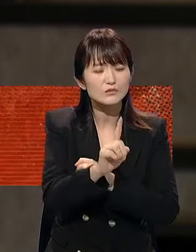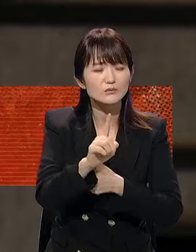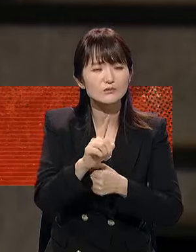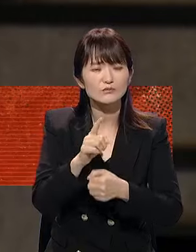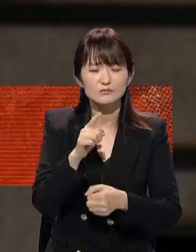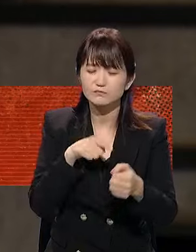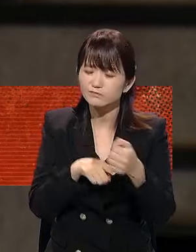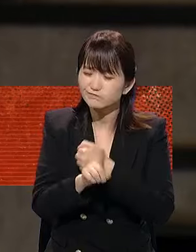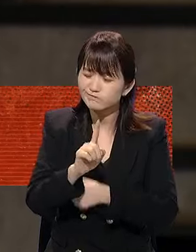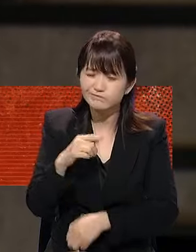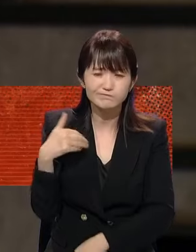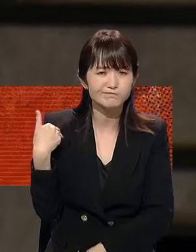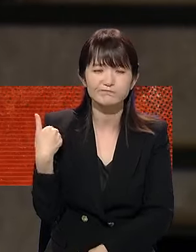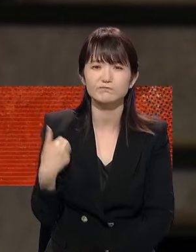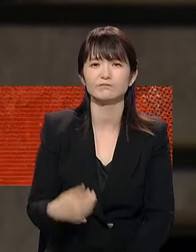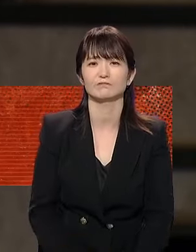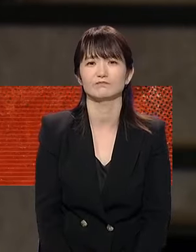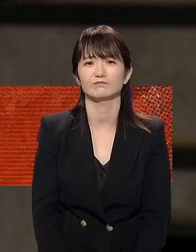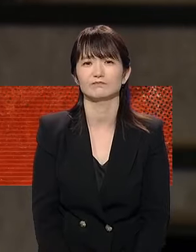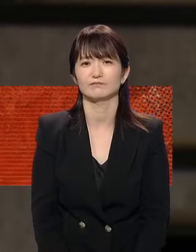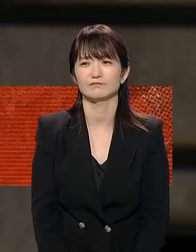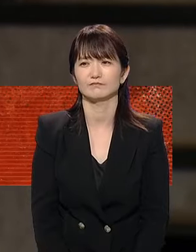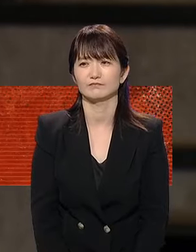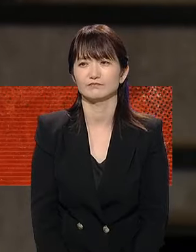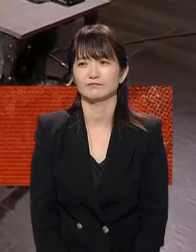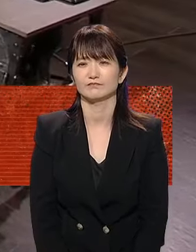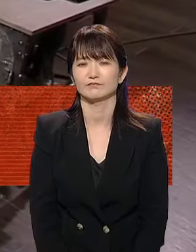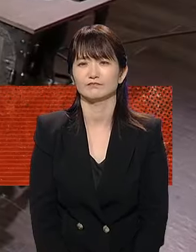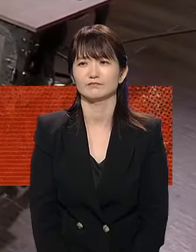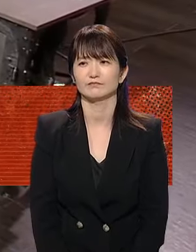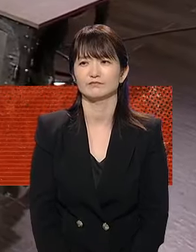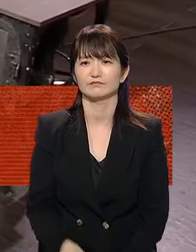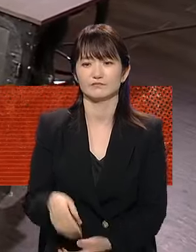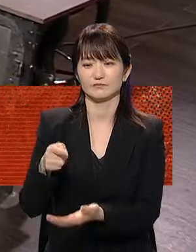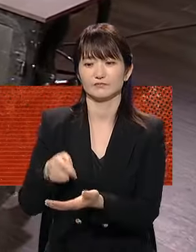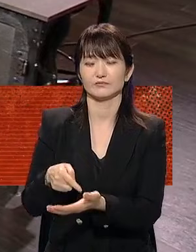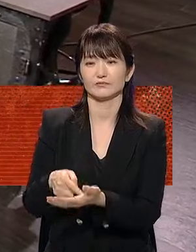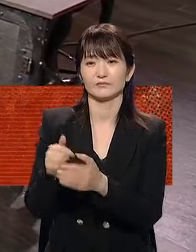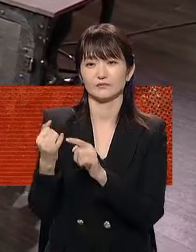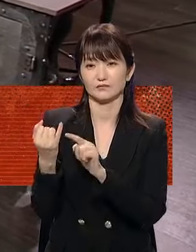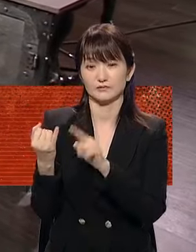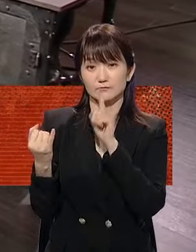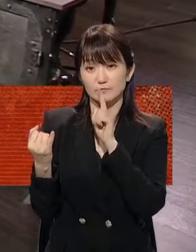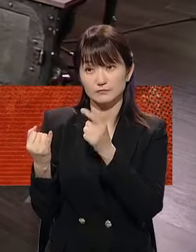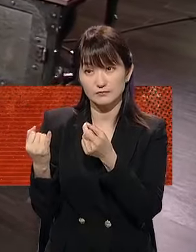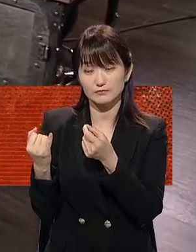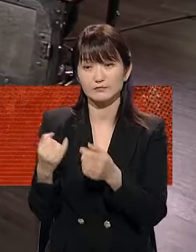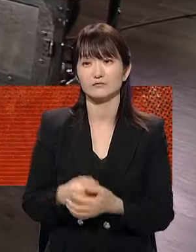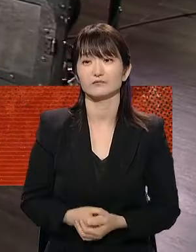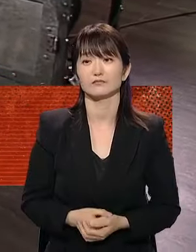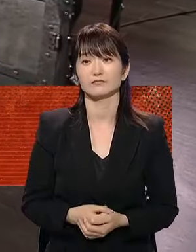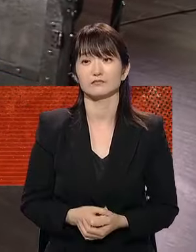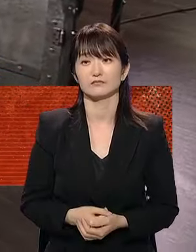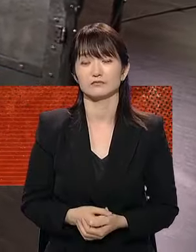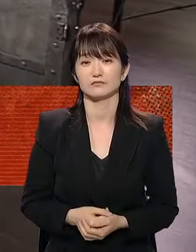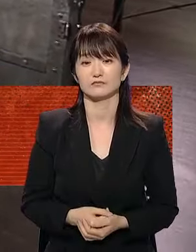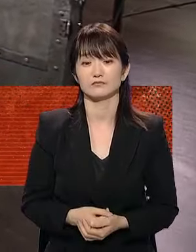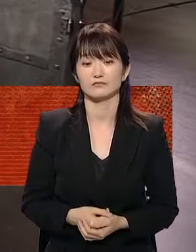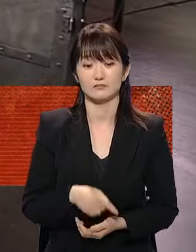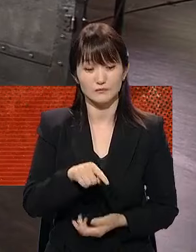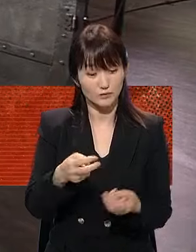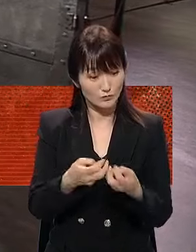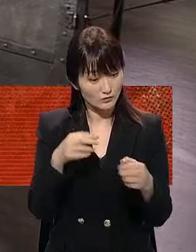도저히 이해할 수가 없습니다 자 양 변호사님 하지만이 총무님 말씀처럼 아 그런 식으로 막 뭐 저 몇